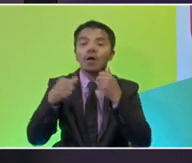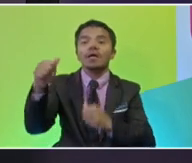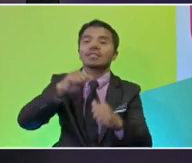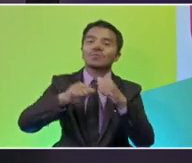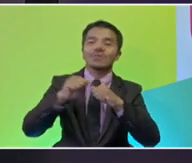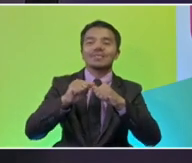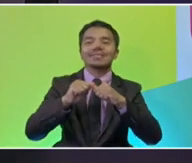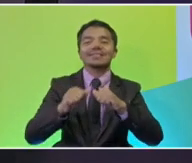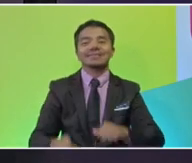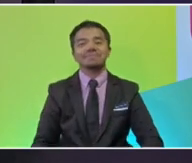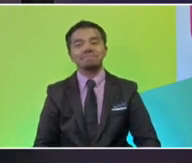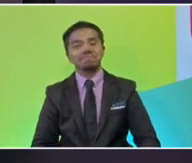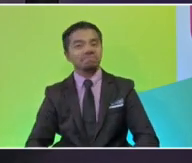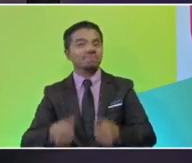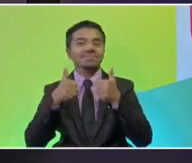selesai